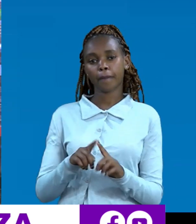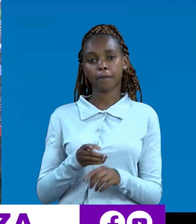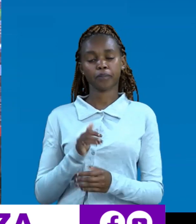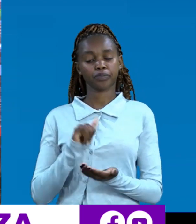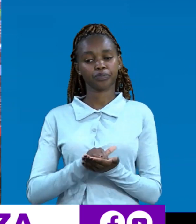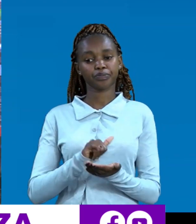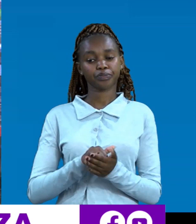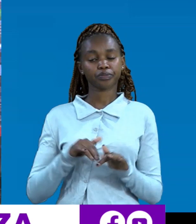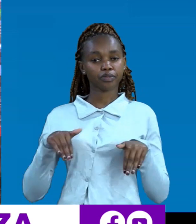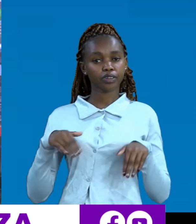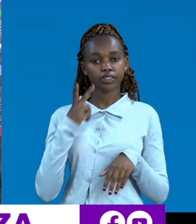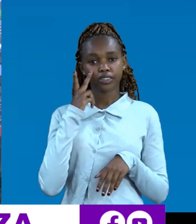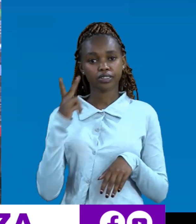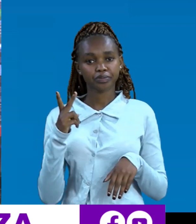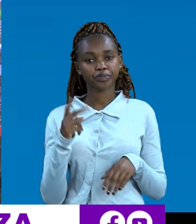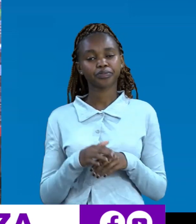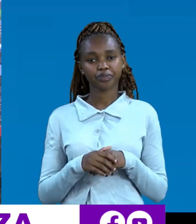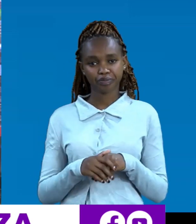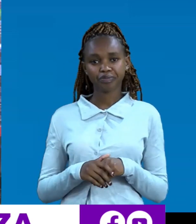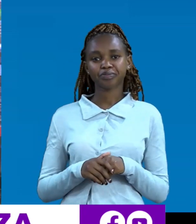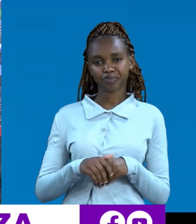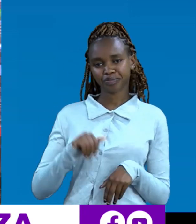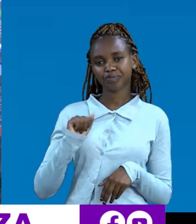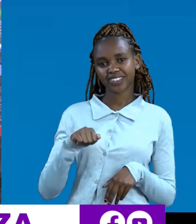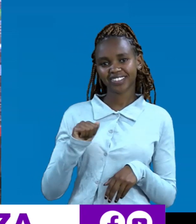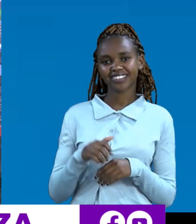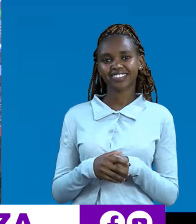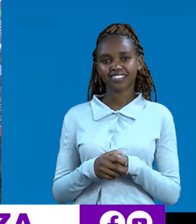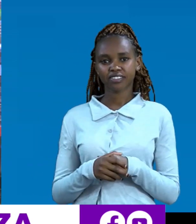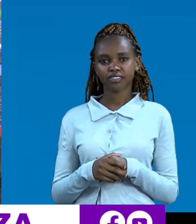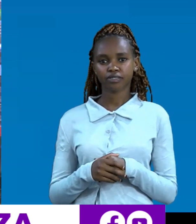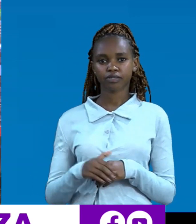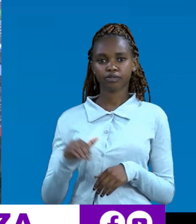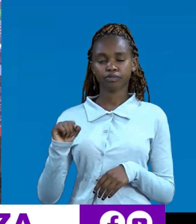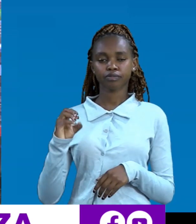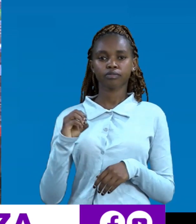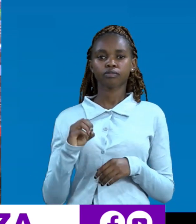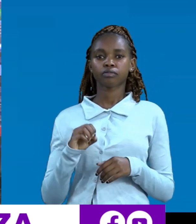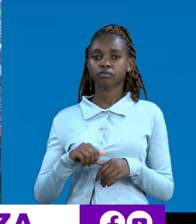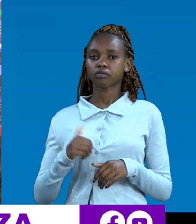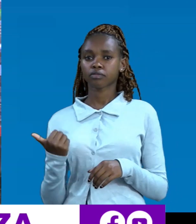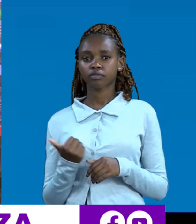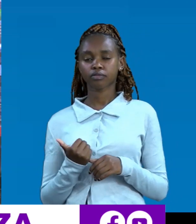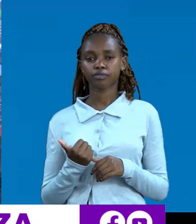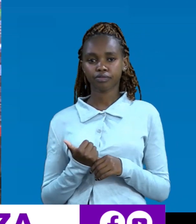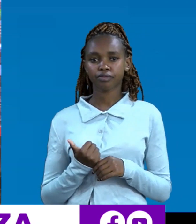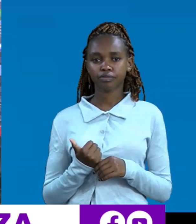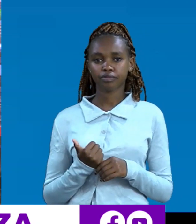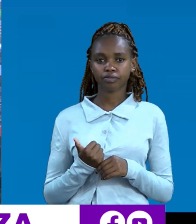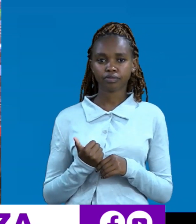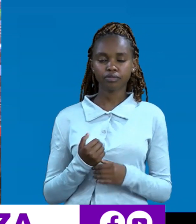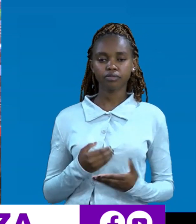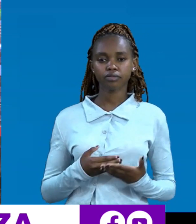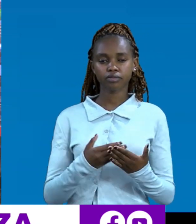tuone. Tutulie. Tungoje tuone. Tutulie. Kabisa. So hii ni form nyingine. Na tukao tumesema hakuna form. Wape